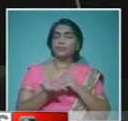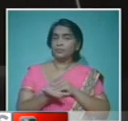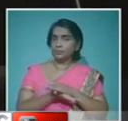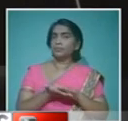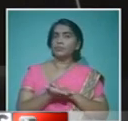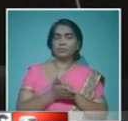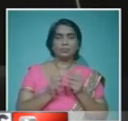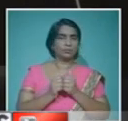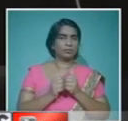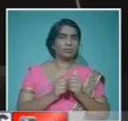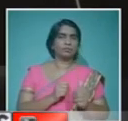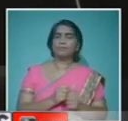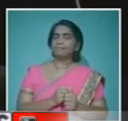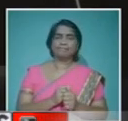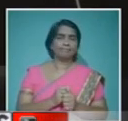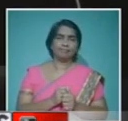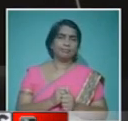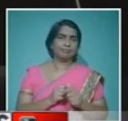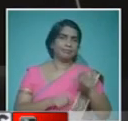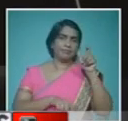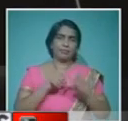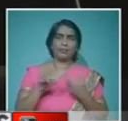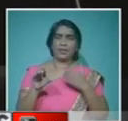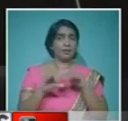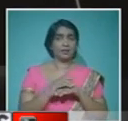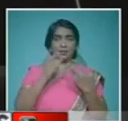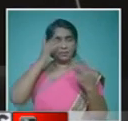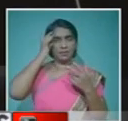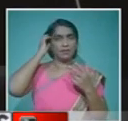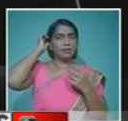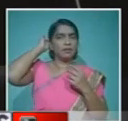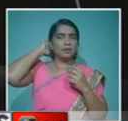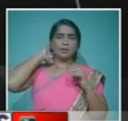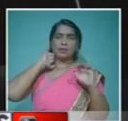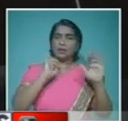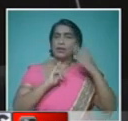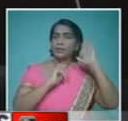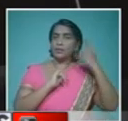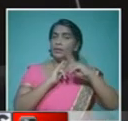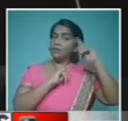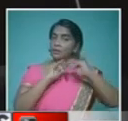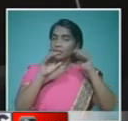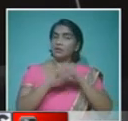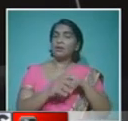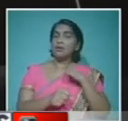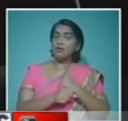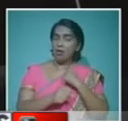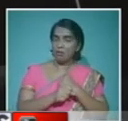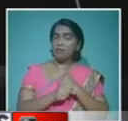ප්‍රතිසංස්කරණවාදී ක්‍රියාමාර්ගයන් කවුරුවත් ඒකට සම්බන්ධ වුණේ නැහැ. විශේෂයෙන් විශ්වවිද්‍යාල පවත්වන්නේ රජයේ බදු